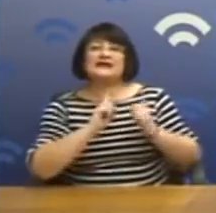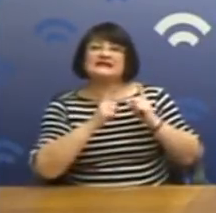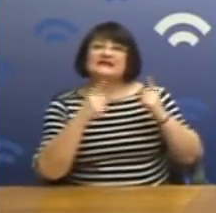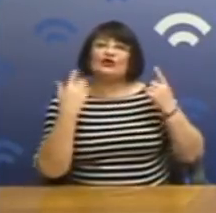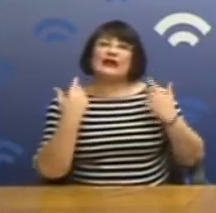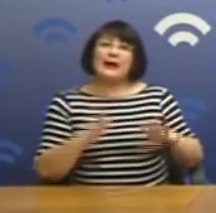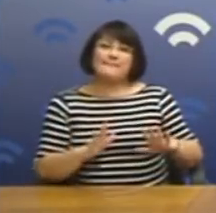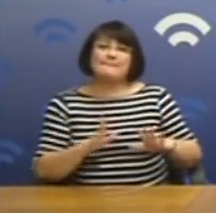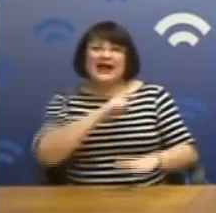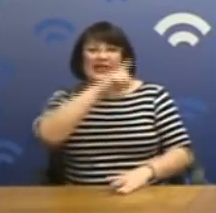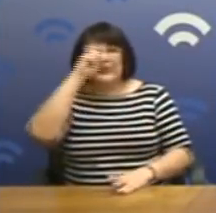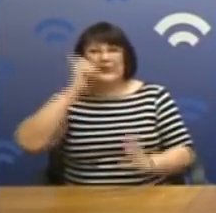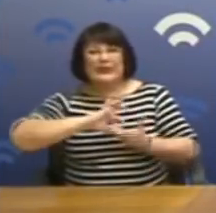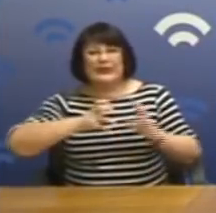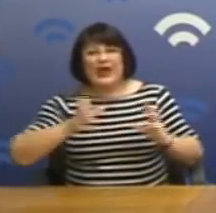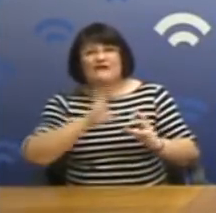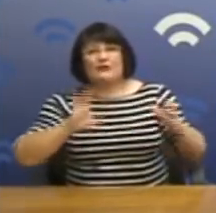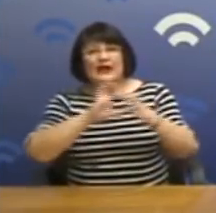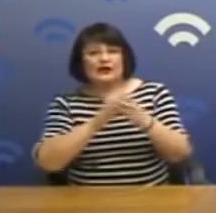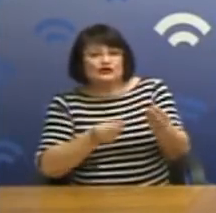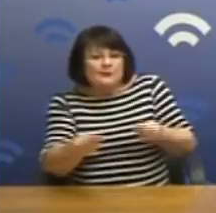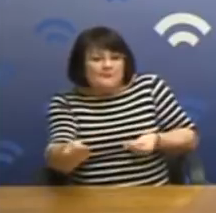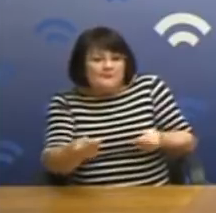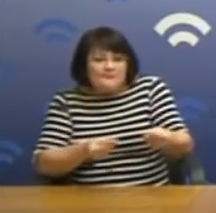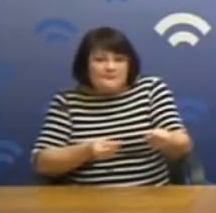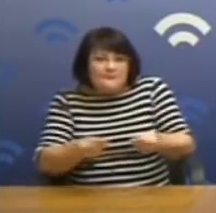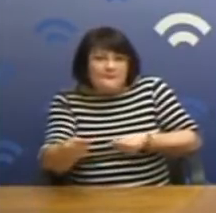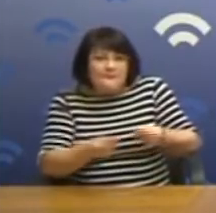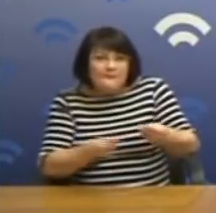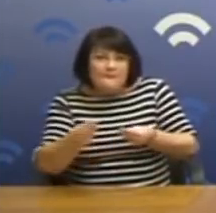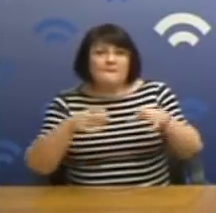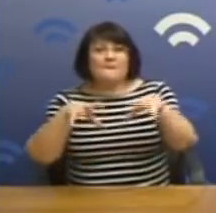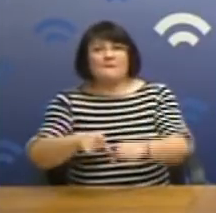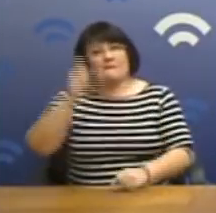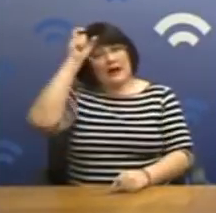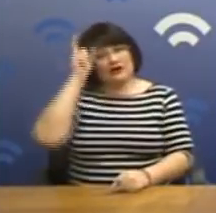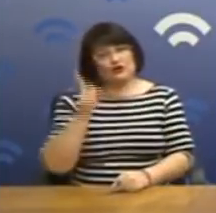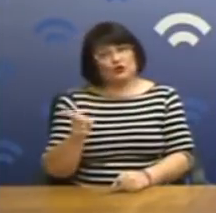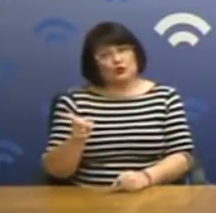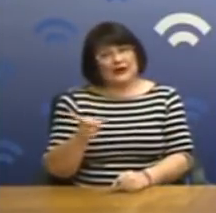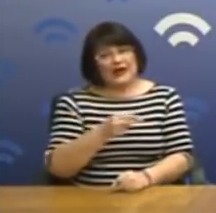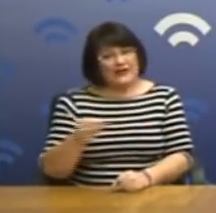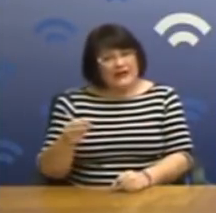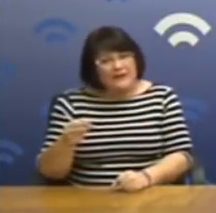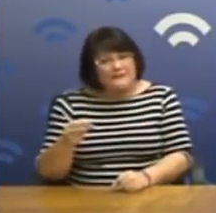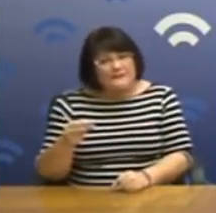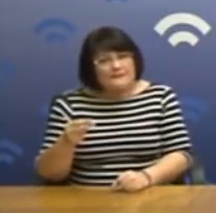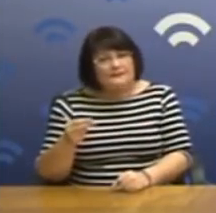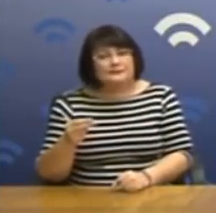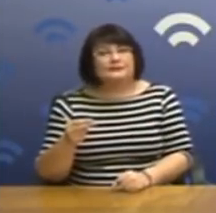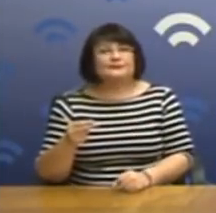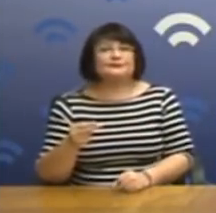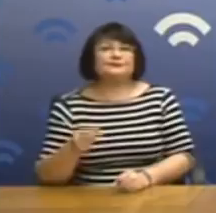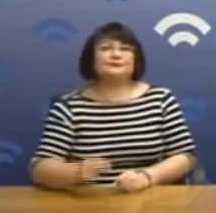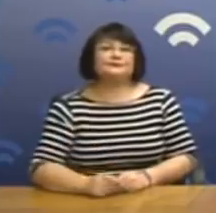ενός σύνθετου παζαριού της Ευρωπαϊκής Ένωσης με την άρχουσα τάξη της Τουρκίας, αλλά και μεταξύ τουρκικής και